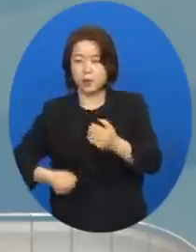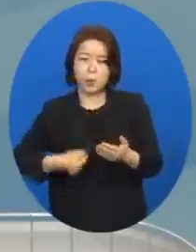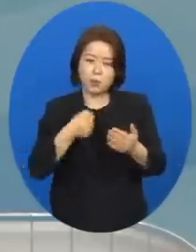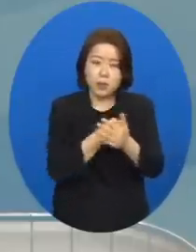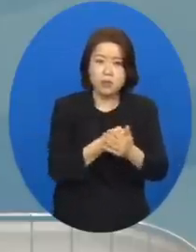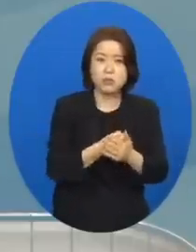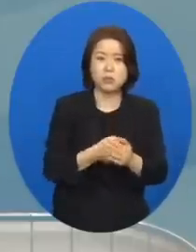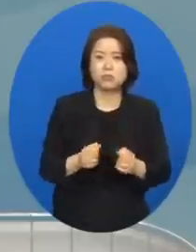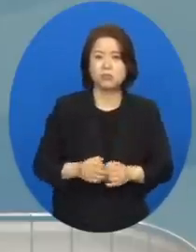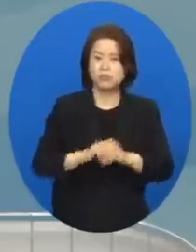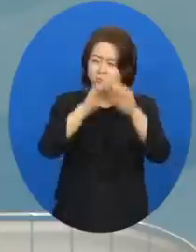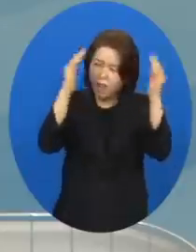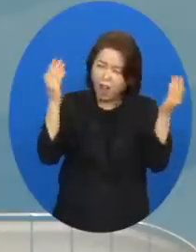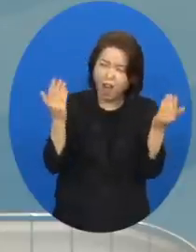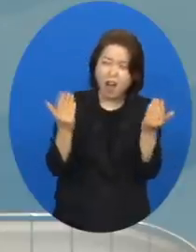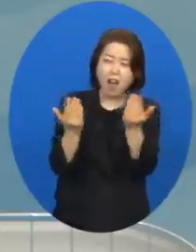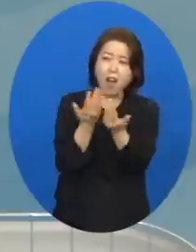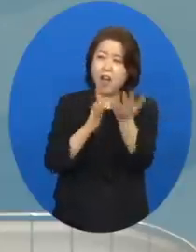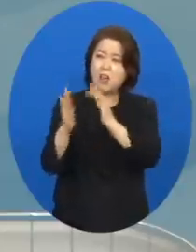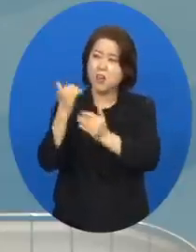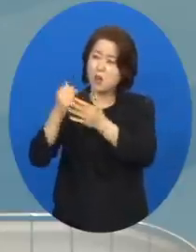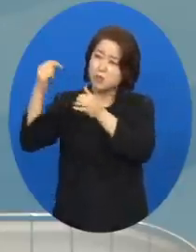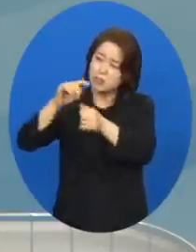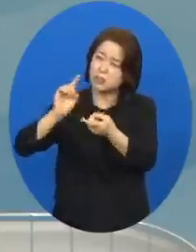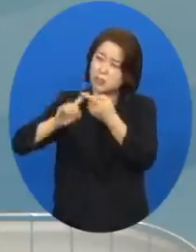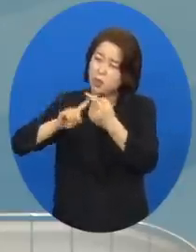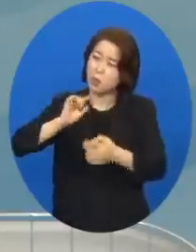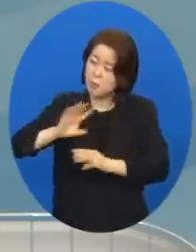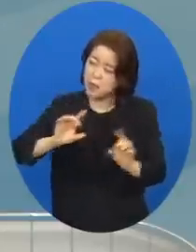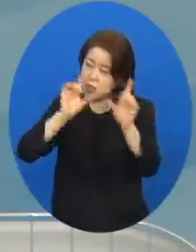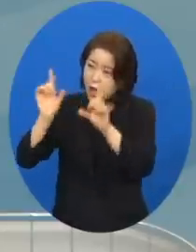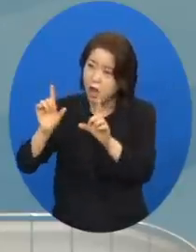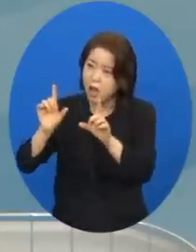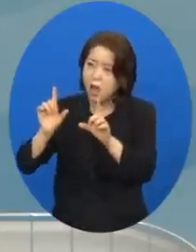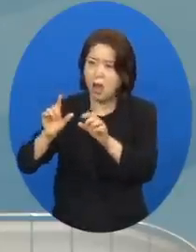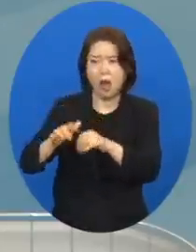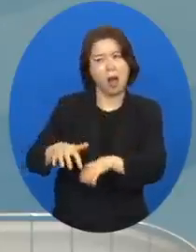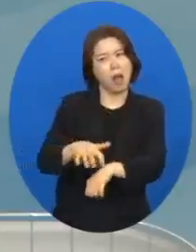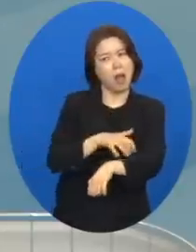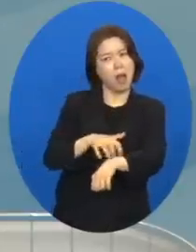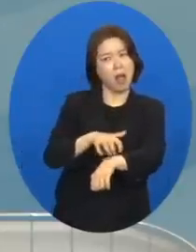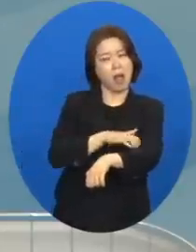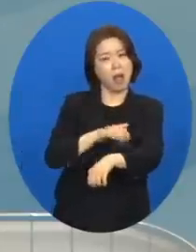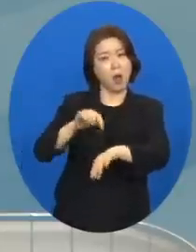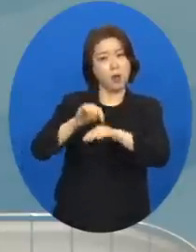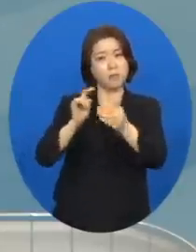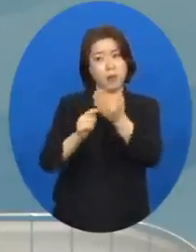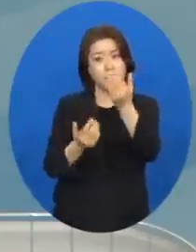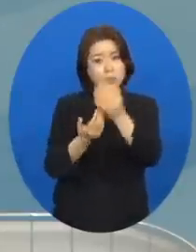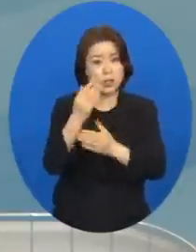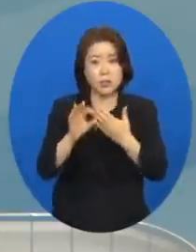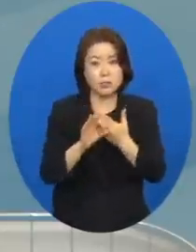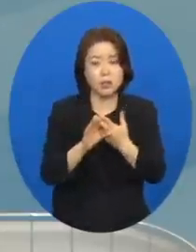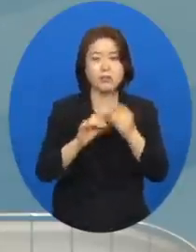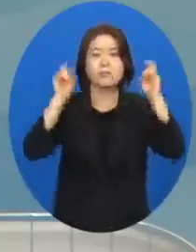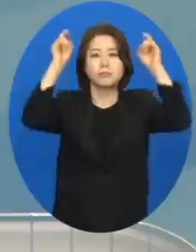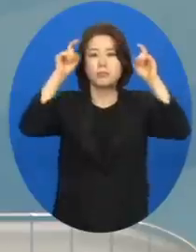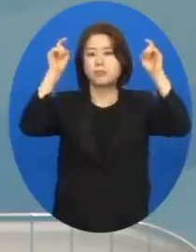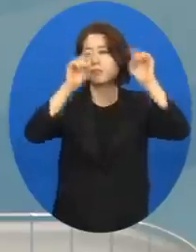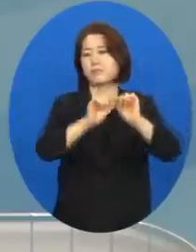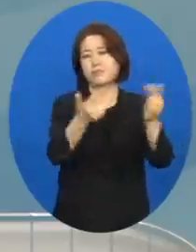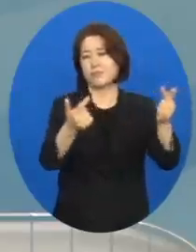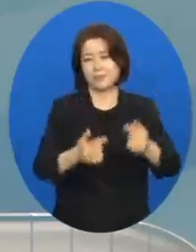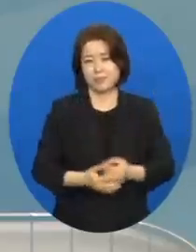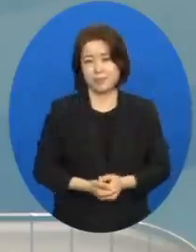해도 어떻게 그렇게 살라는 건가? 그런 마음이 드는 사람은 양 아닙니다.